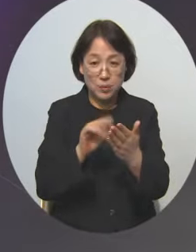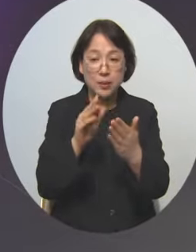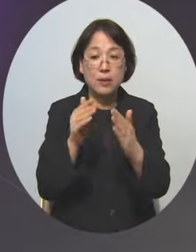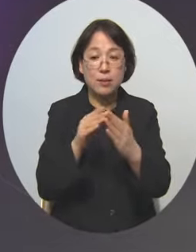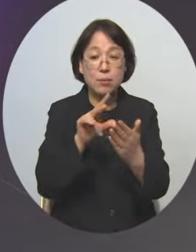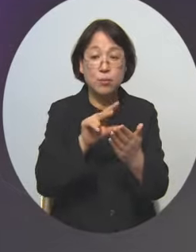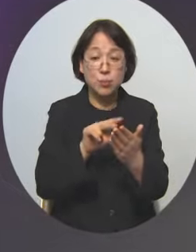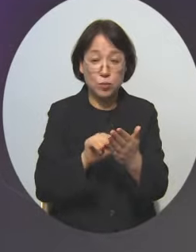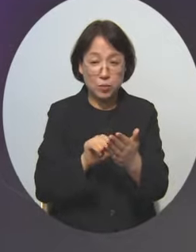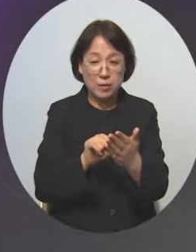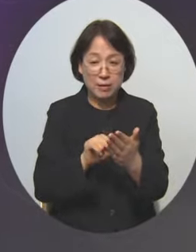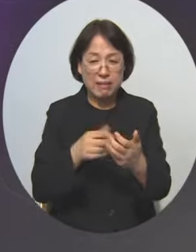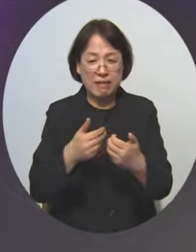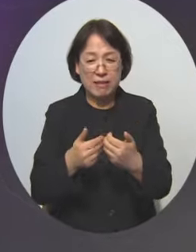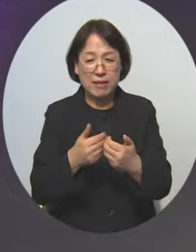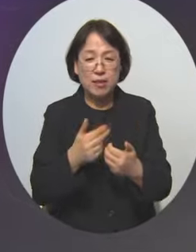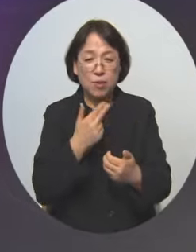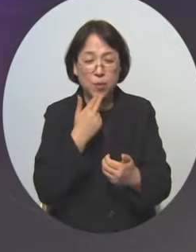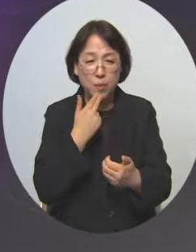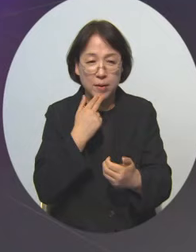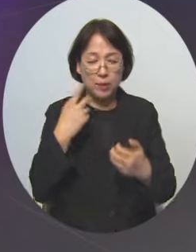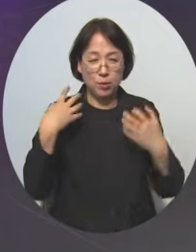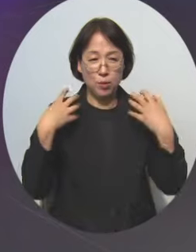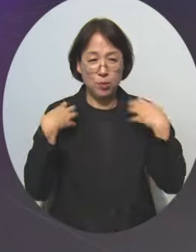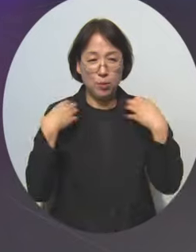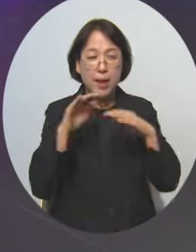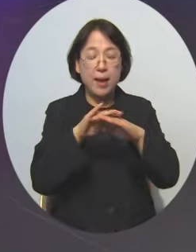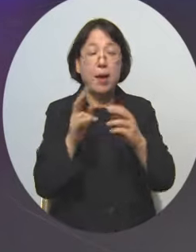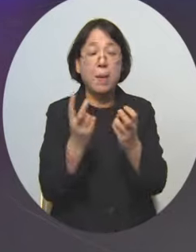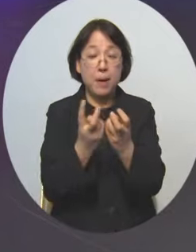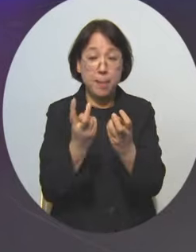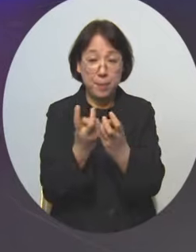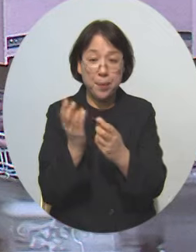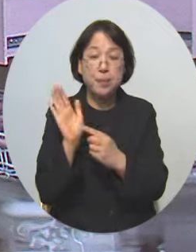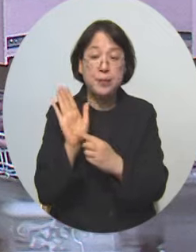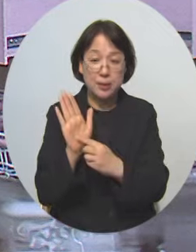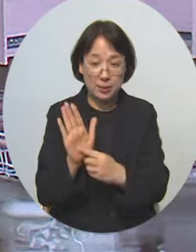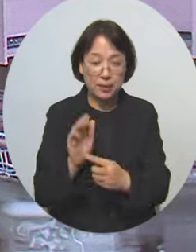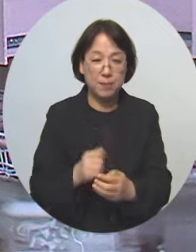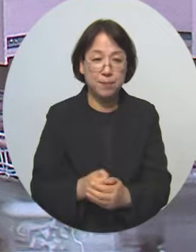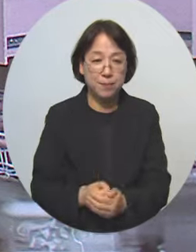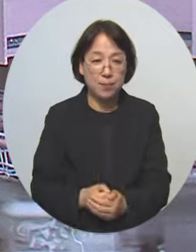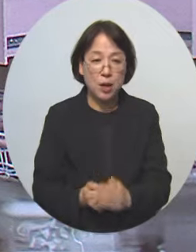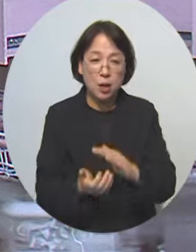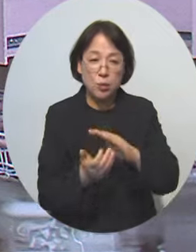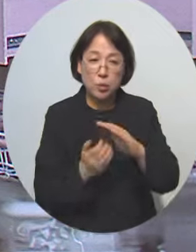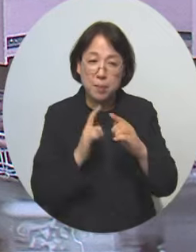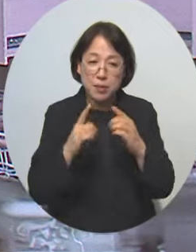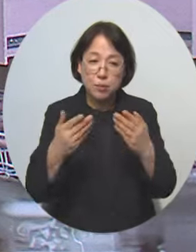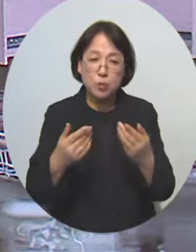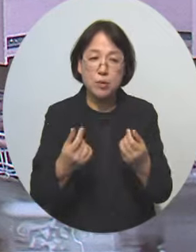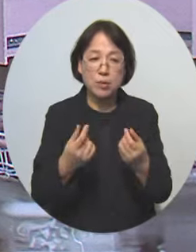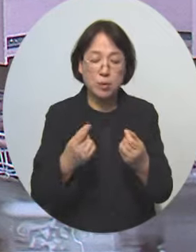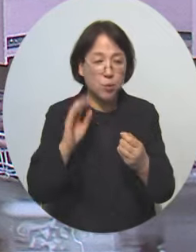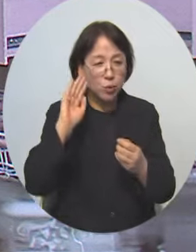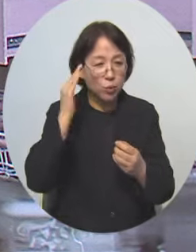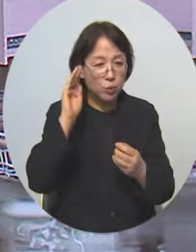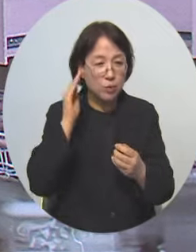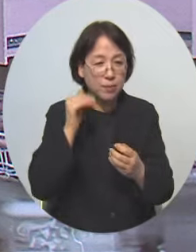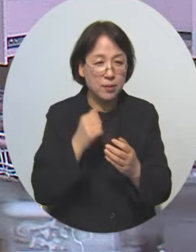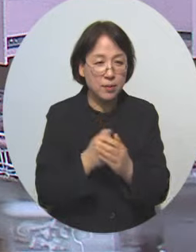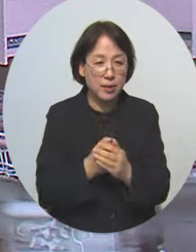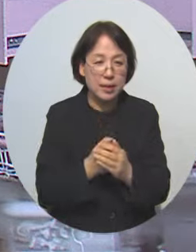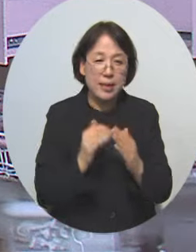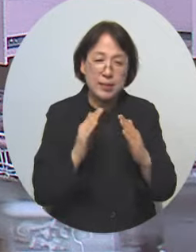문제가 걸림돌이 되지 않게 정부가 대책을 내놨다고요? 네, 그렇습니다. 방금 앵커께서 또 짚어주셨다시피 요즘 불경기에 또